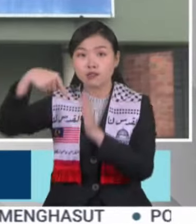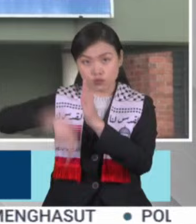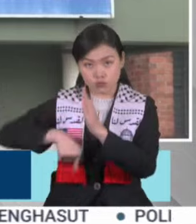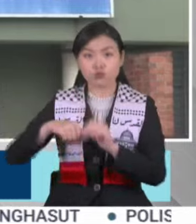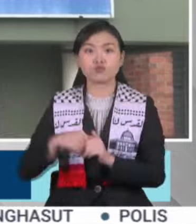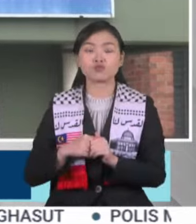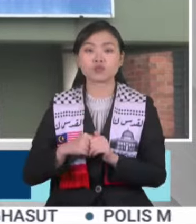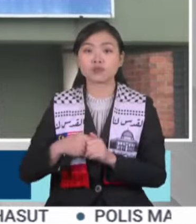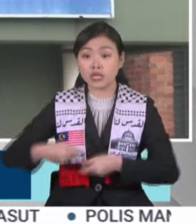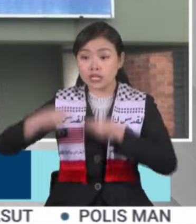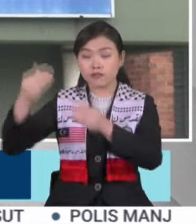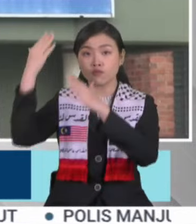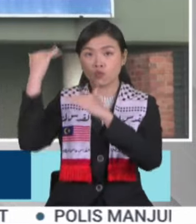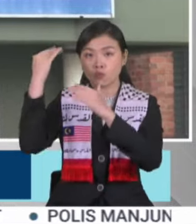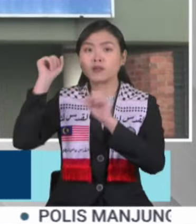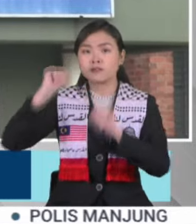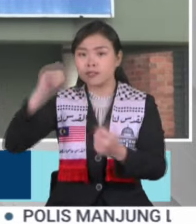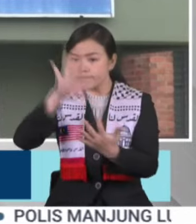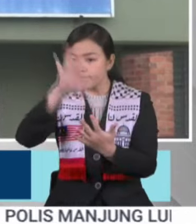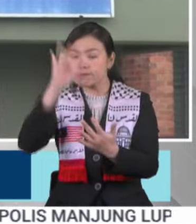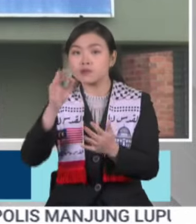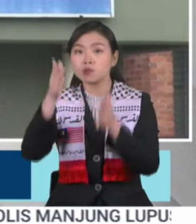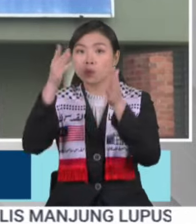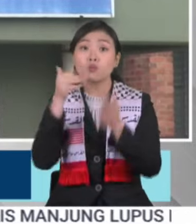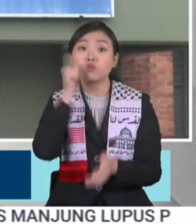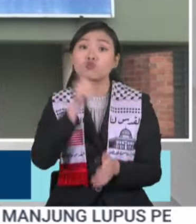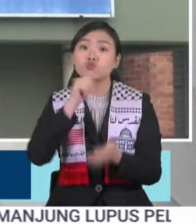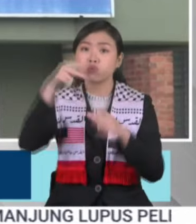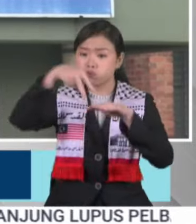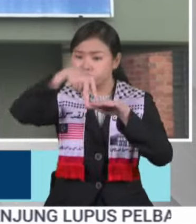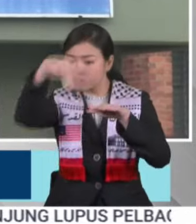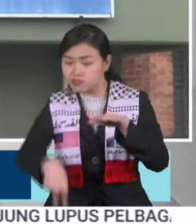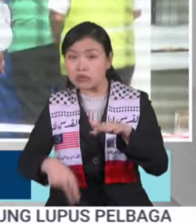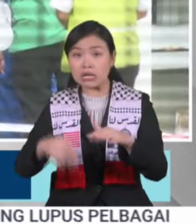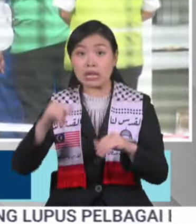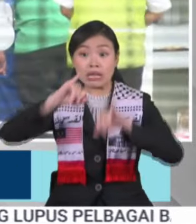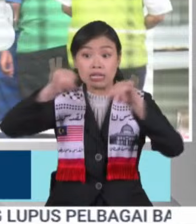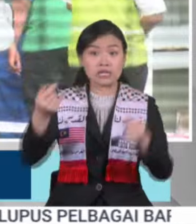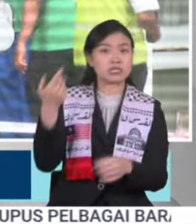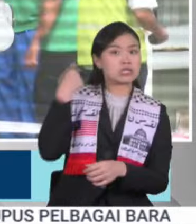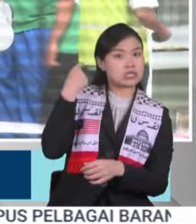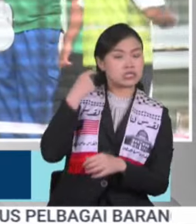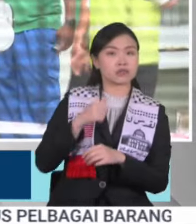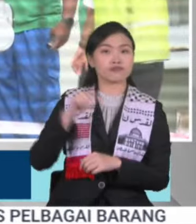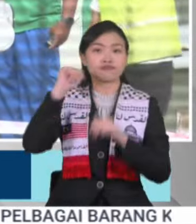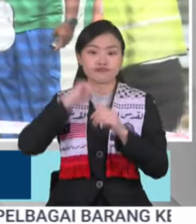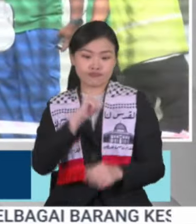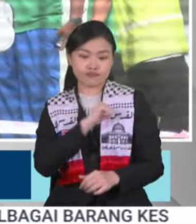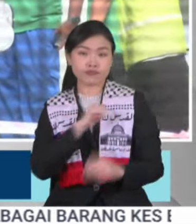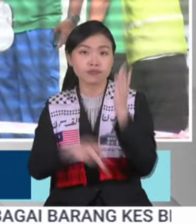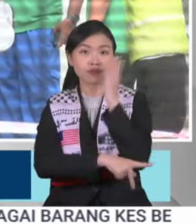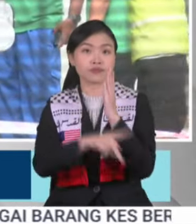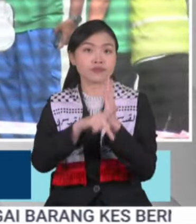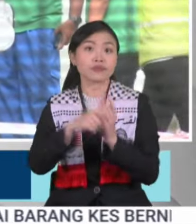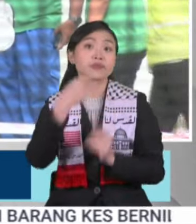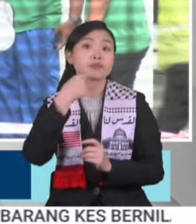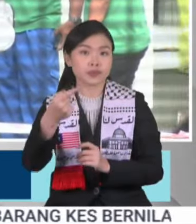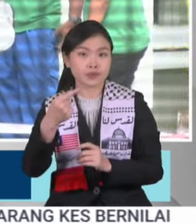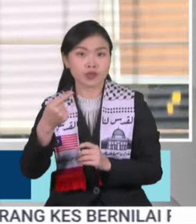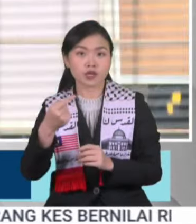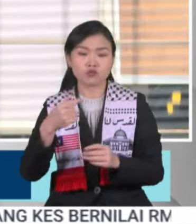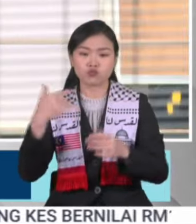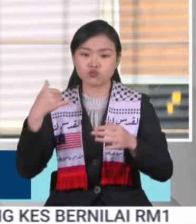sekaligus memberi harapan penemuan mangsa insiden tanah jelus pada Jumaat lalu. Ahli Parlimen Lembah Pantai berkata, lurang kumbahan